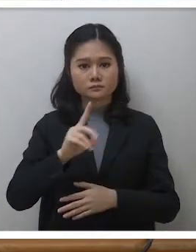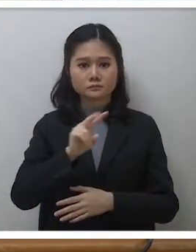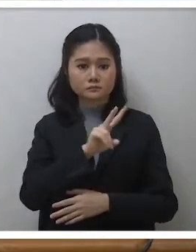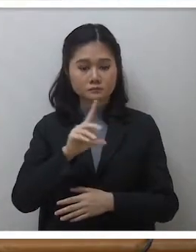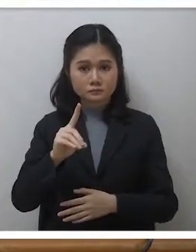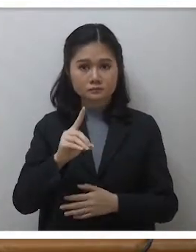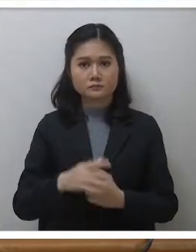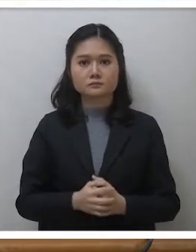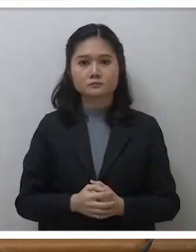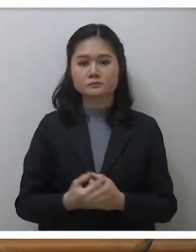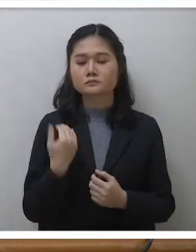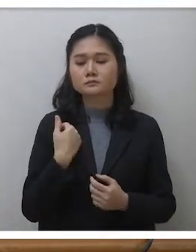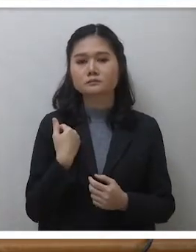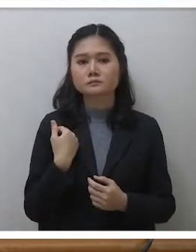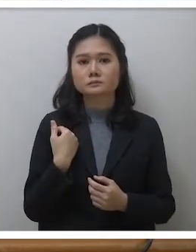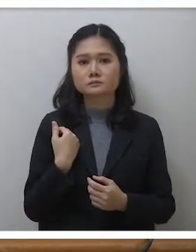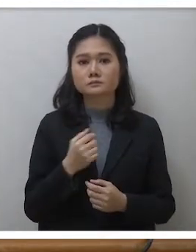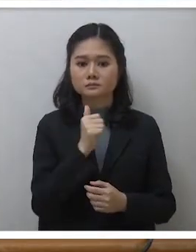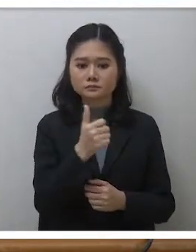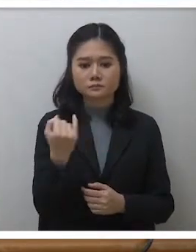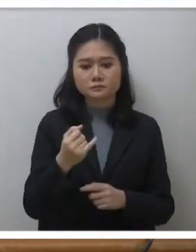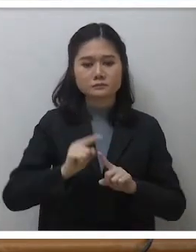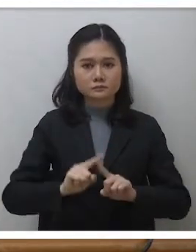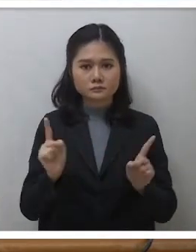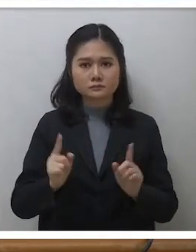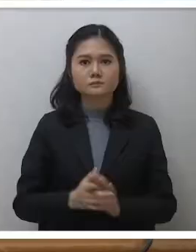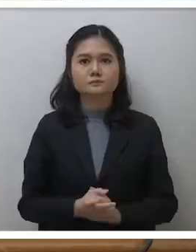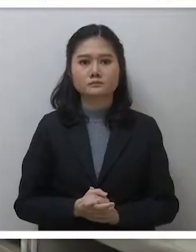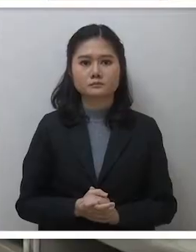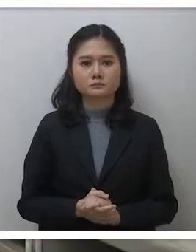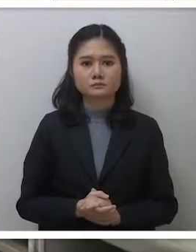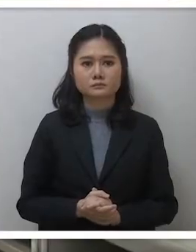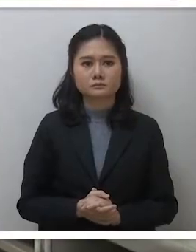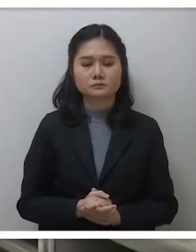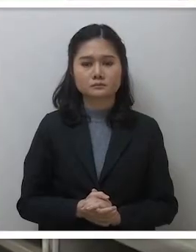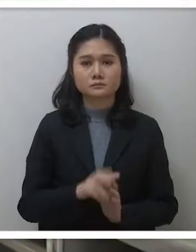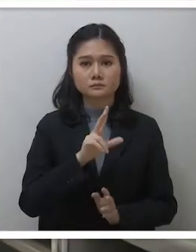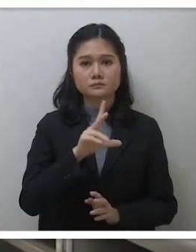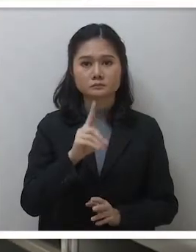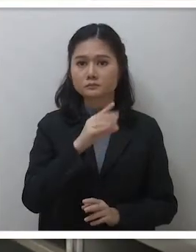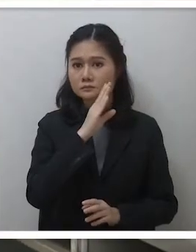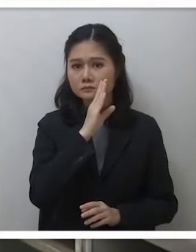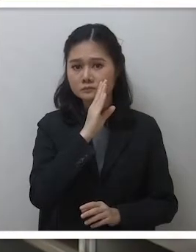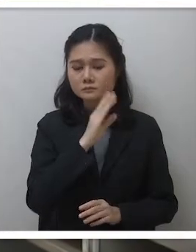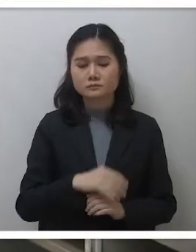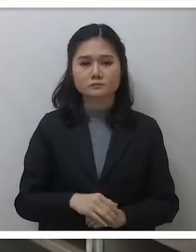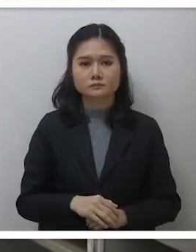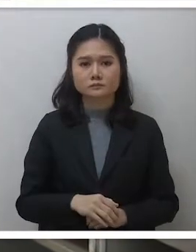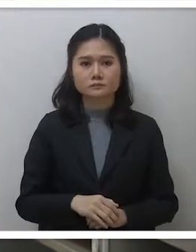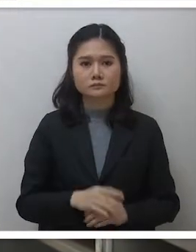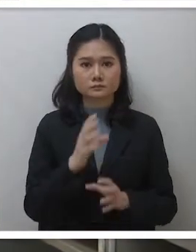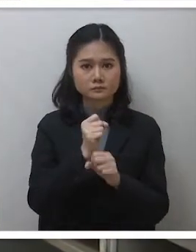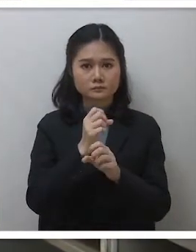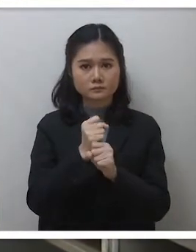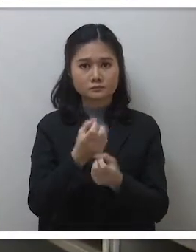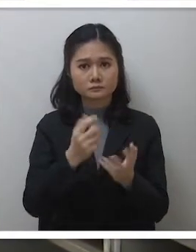2มิติเนี่ยก็จะมีข้อดีข้อด้อยต่างกันนะครับโปรแกรม3มิติเนี่ยเวลาเราปั้นโม